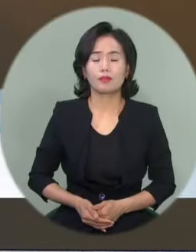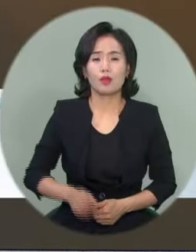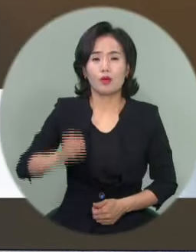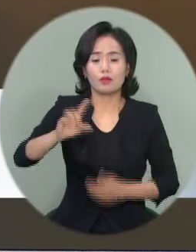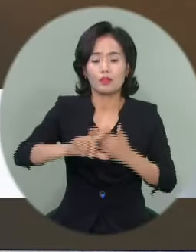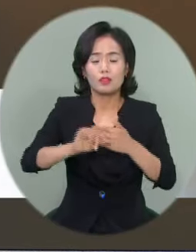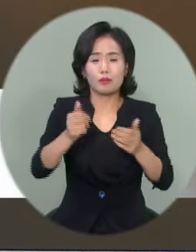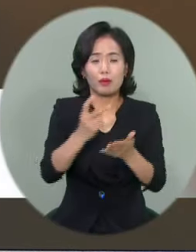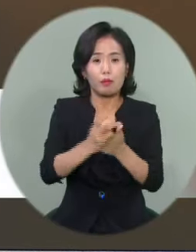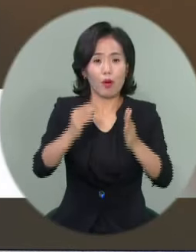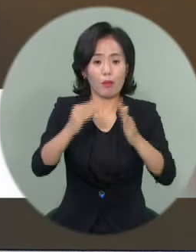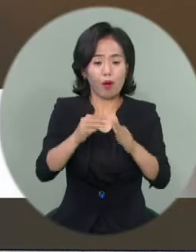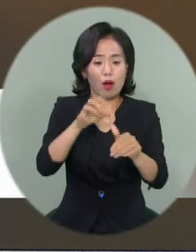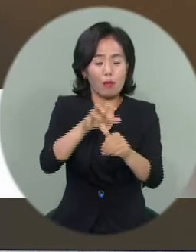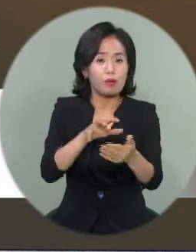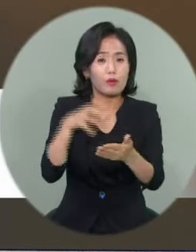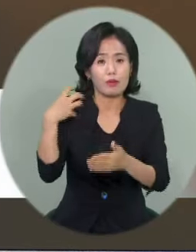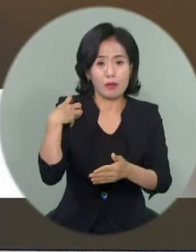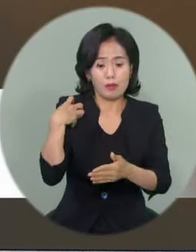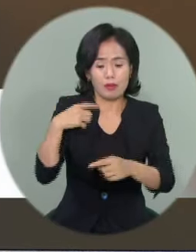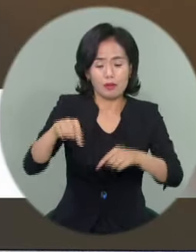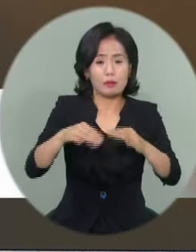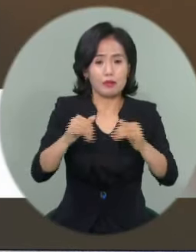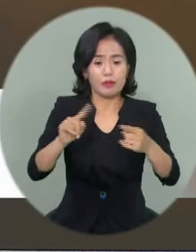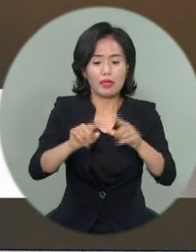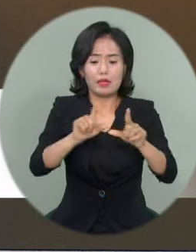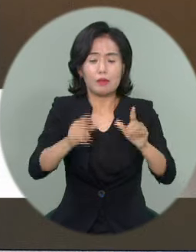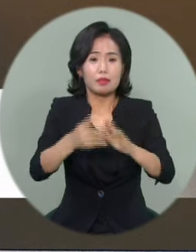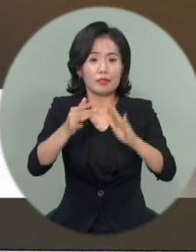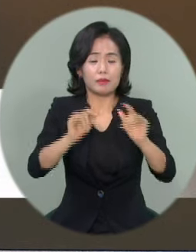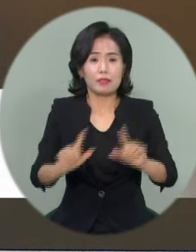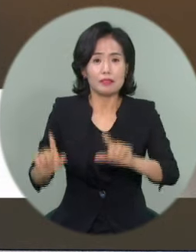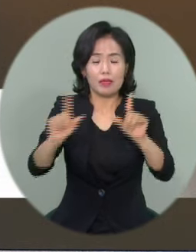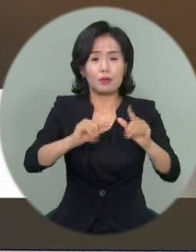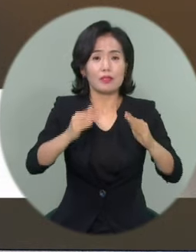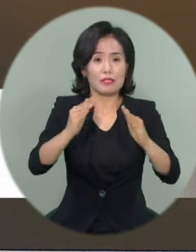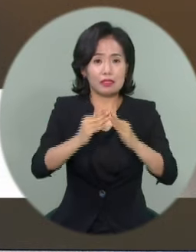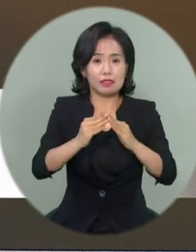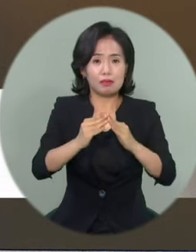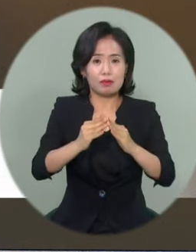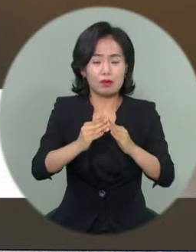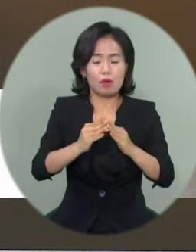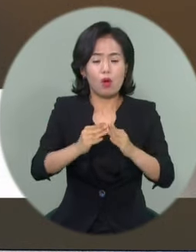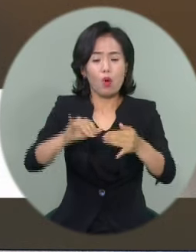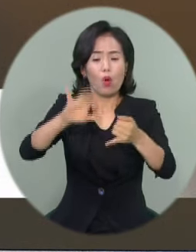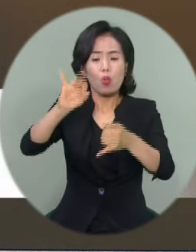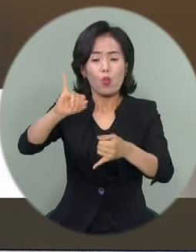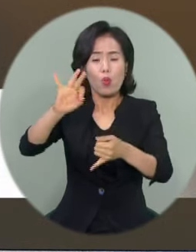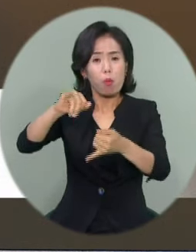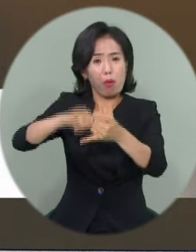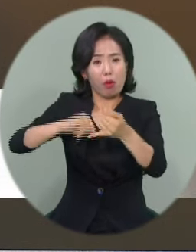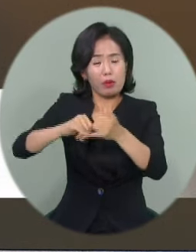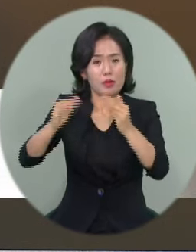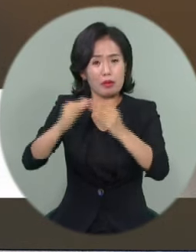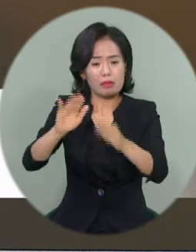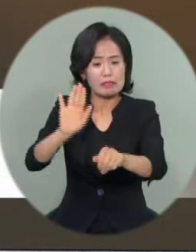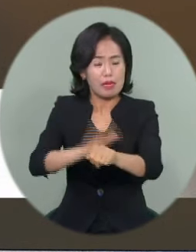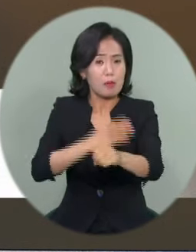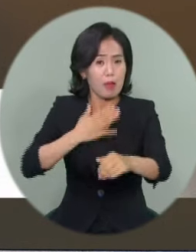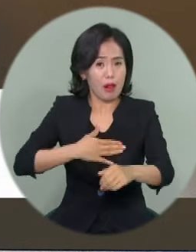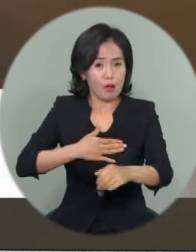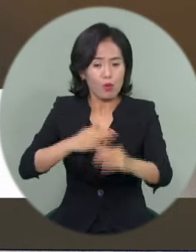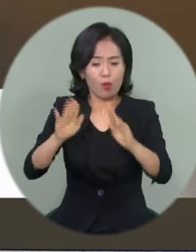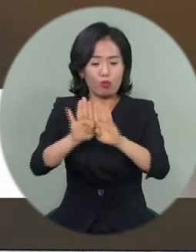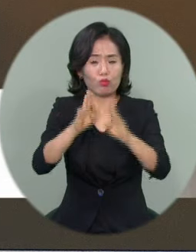광주지방 법원에 압류를 담당하는 집행관들이 일반 시민이 살고 있는 집을 채무자의 집으로 잘못 알고 문을 부수고